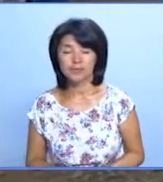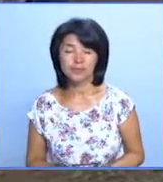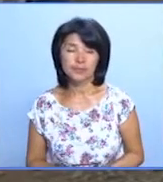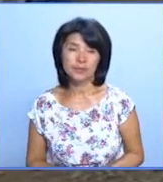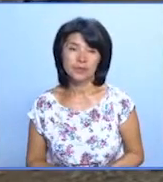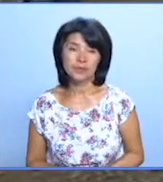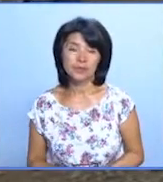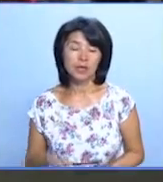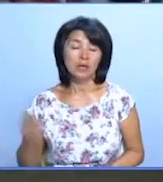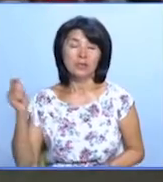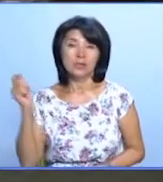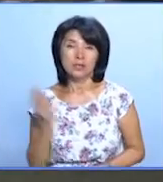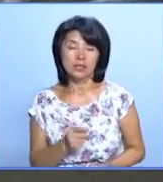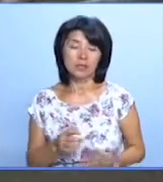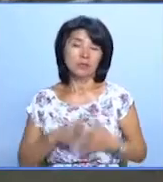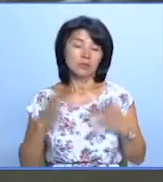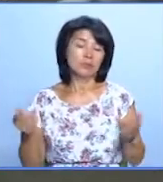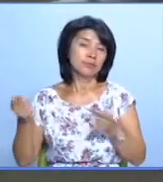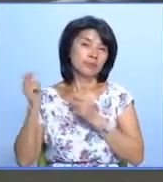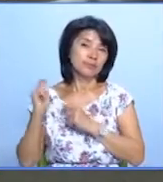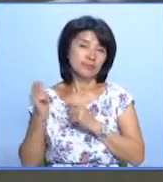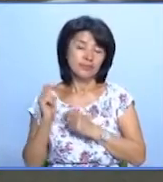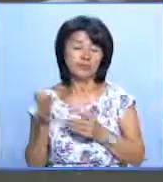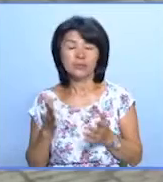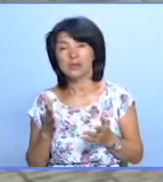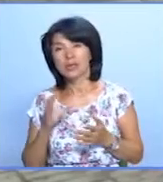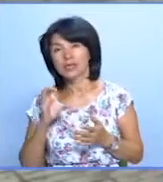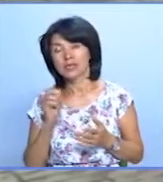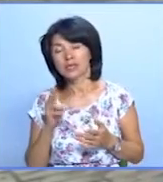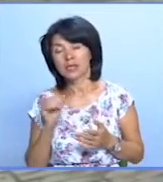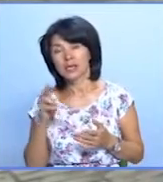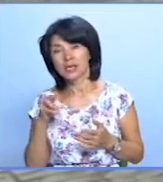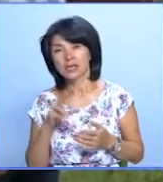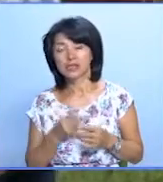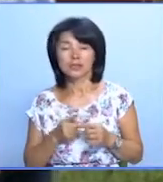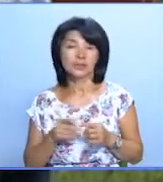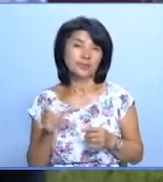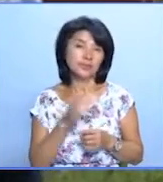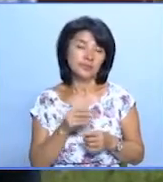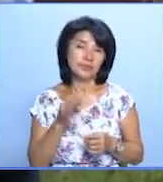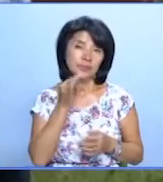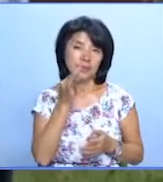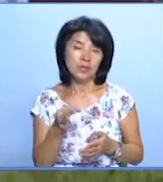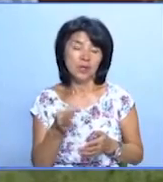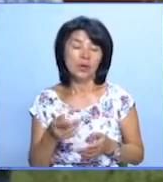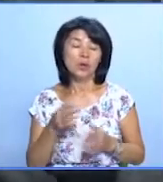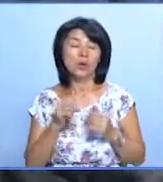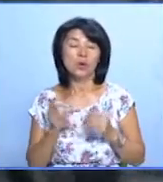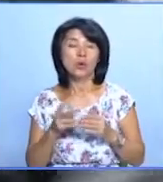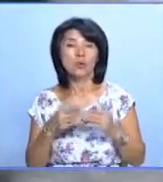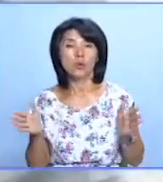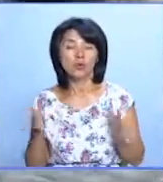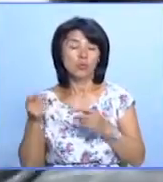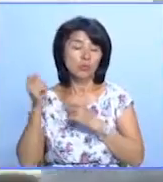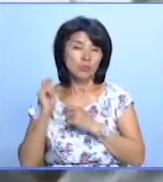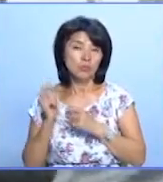Заехавший на территорию склада «Большой груз» помог с облегчением вздохнуть всем тем, кто встречал заветные аппараты. Как только кузов был открыт,